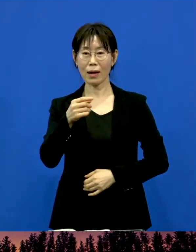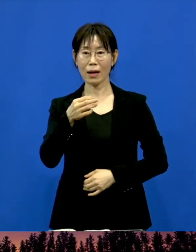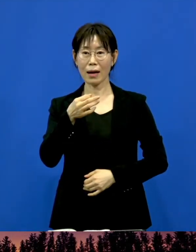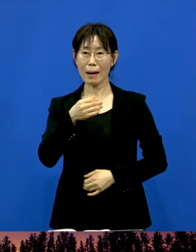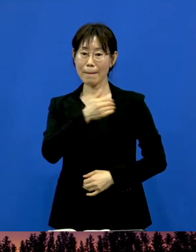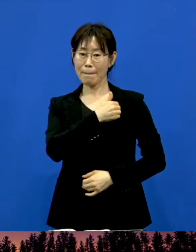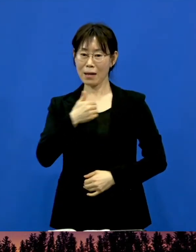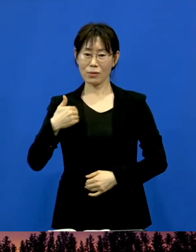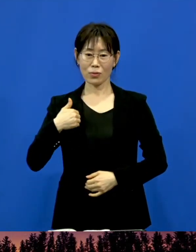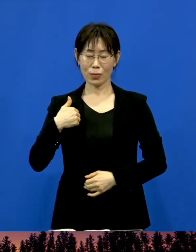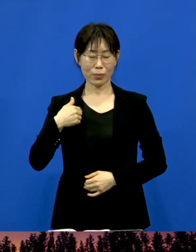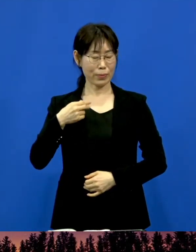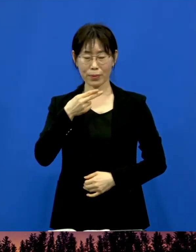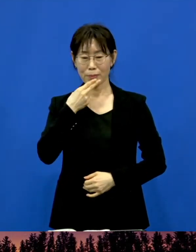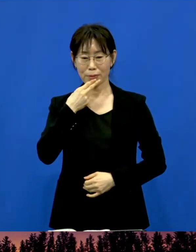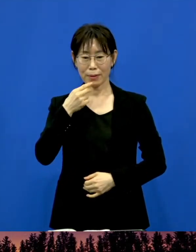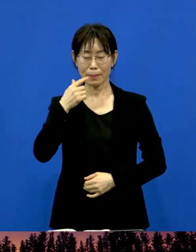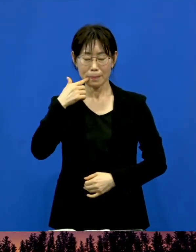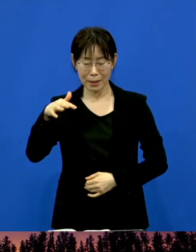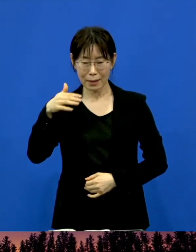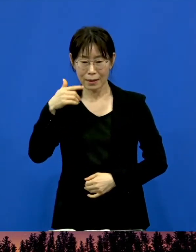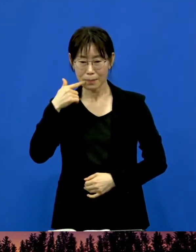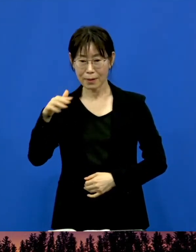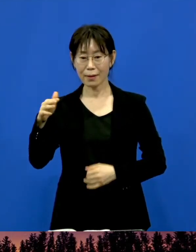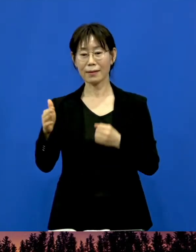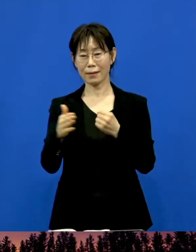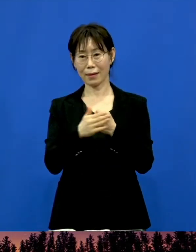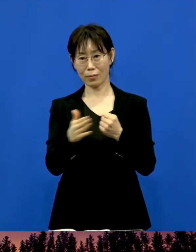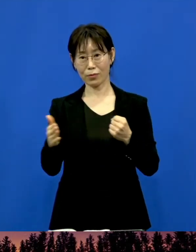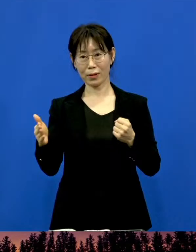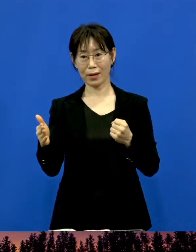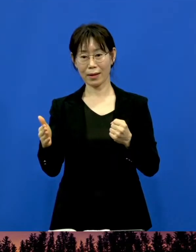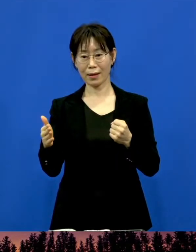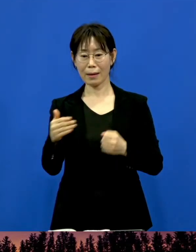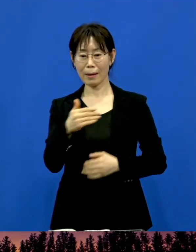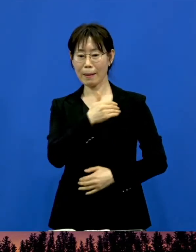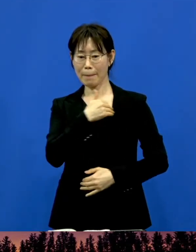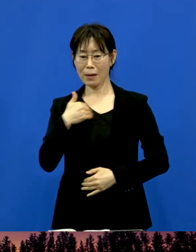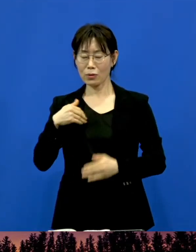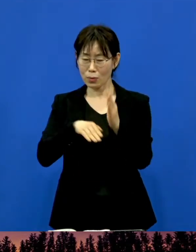만족이 안 되는 거죠. 만족이 안 되는 줄도 알아요. 근데 멈출 수가 없어. 계속 가야 돼.